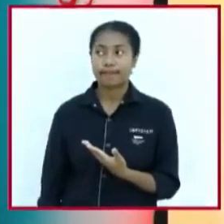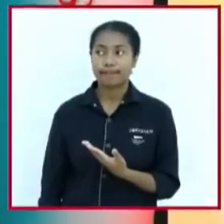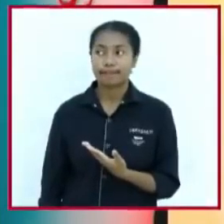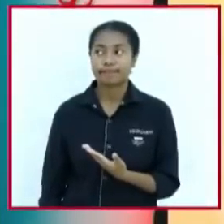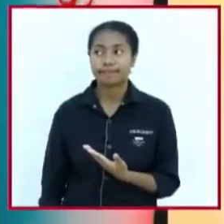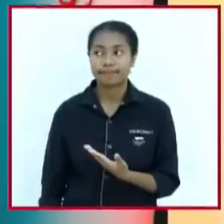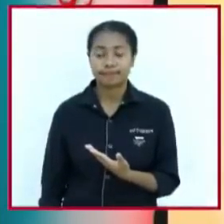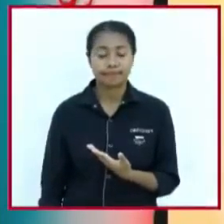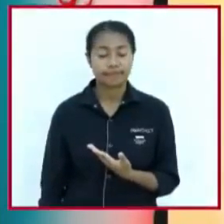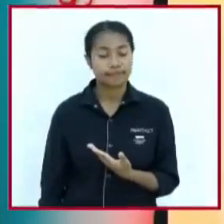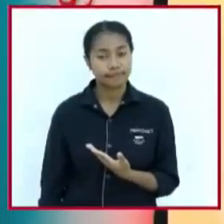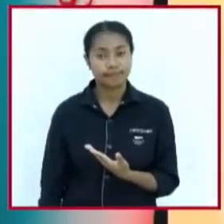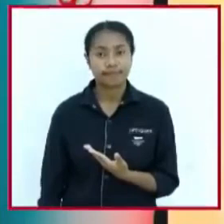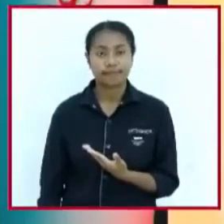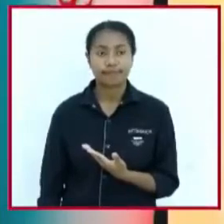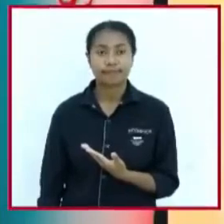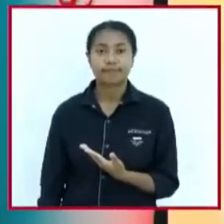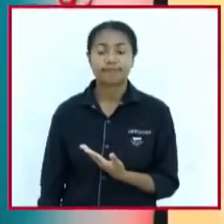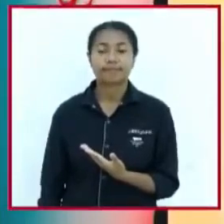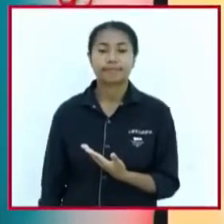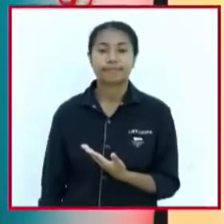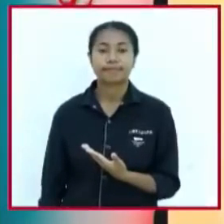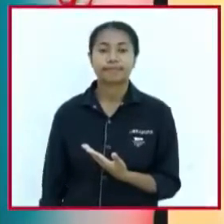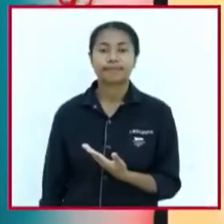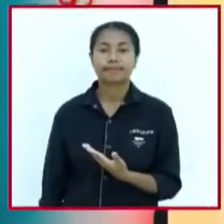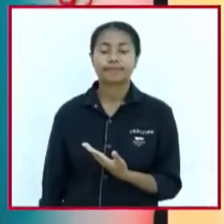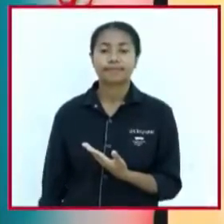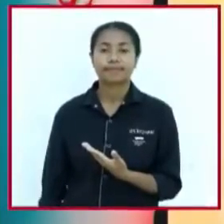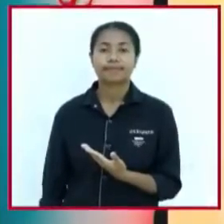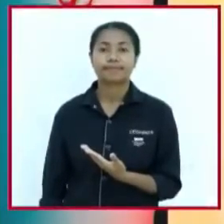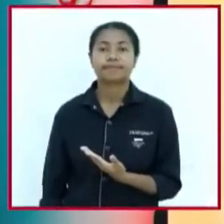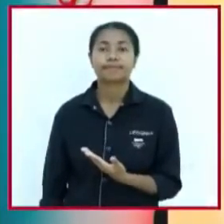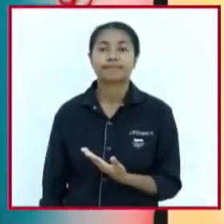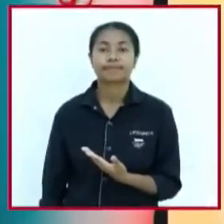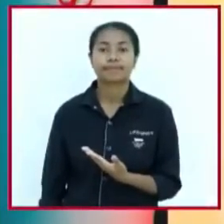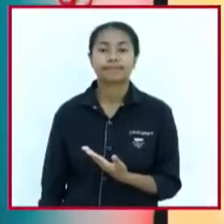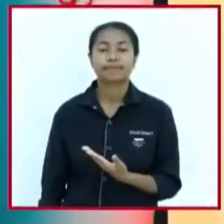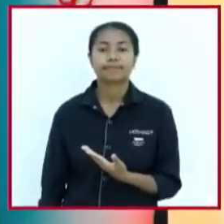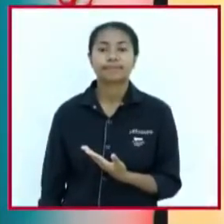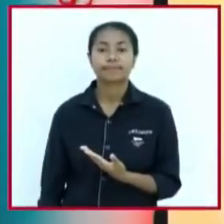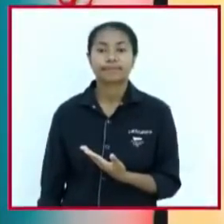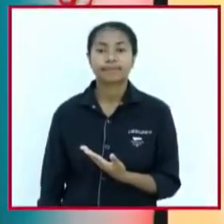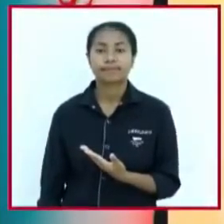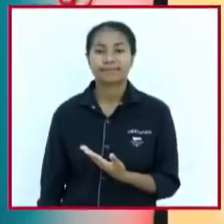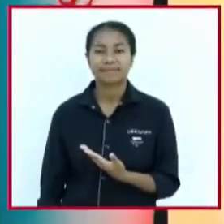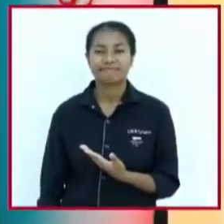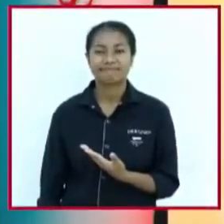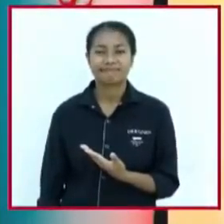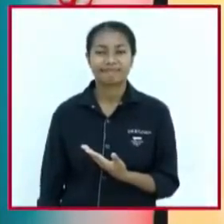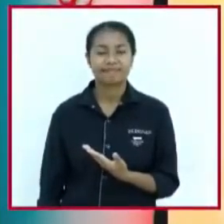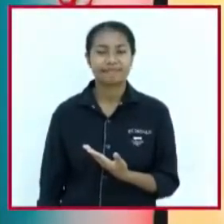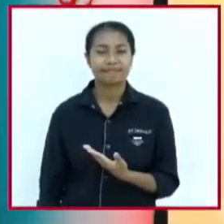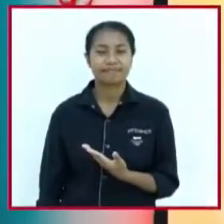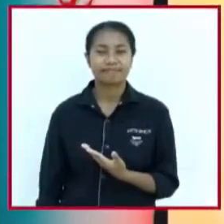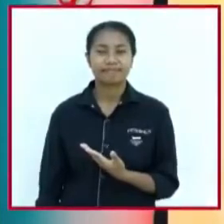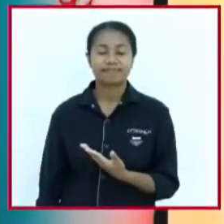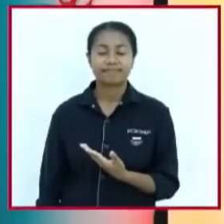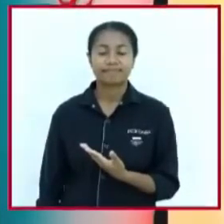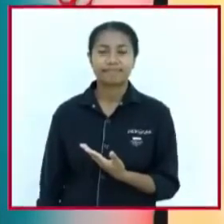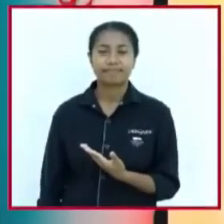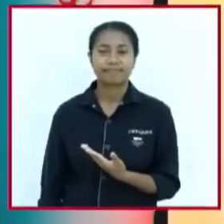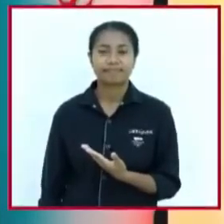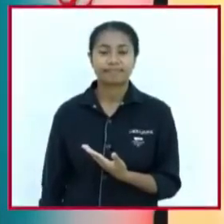dan ketika harta kamu dirampas kamu menerima hal itu dengan sukacita